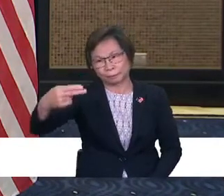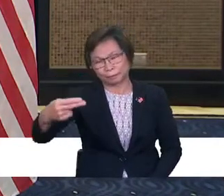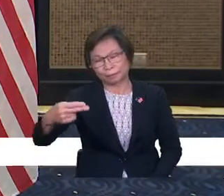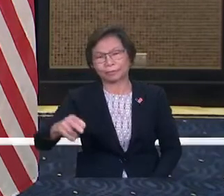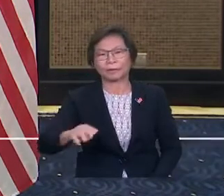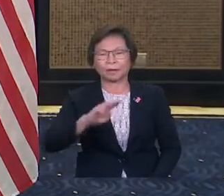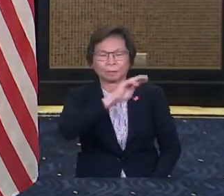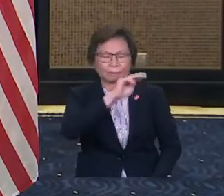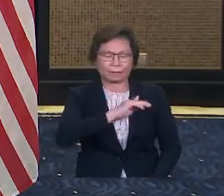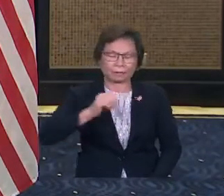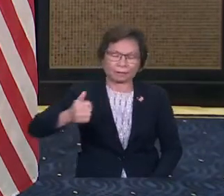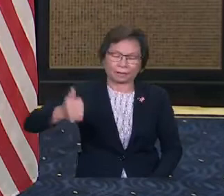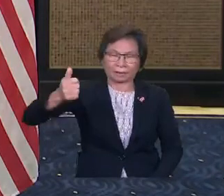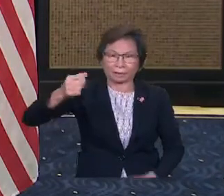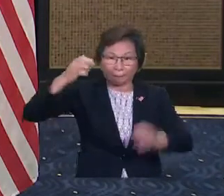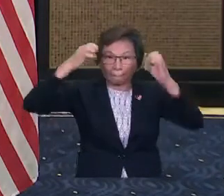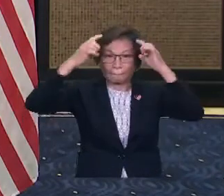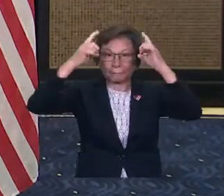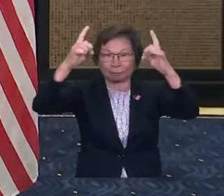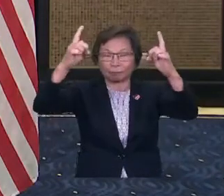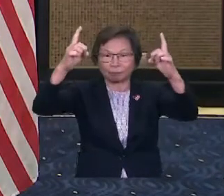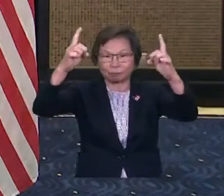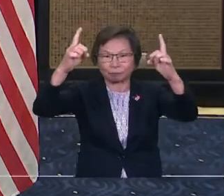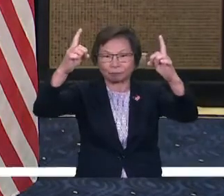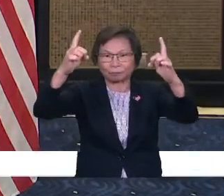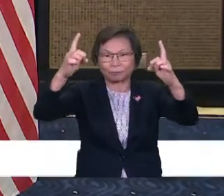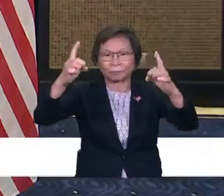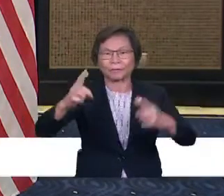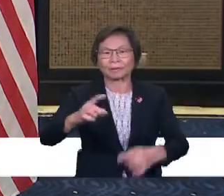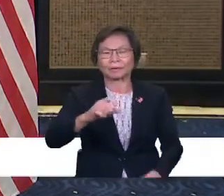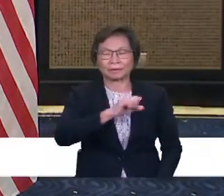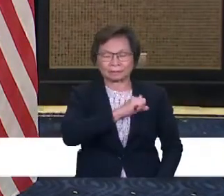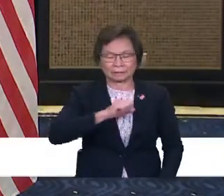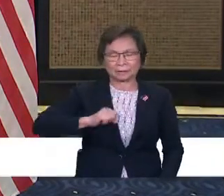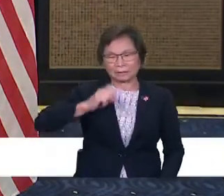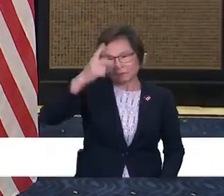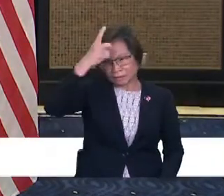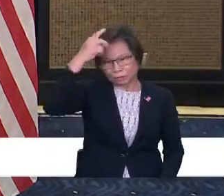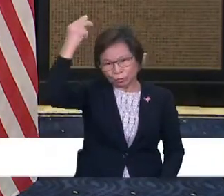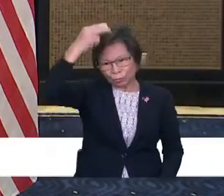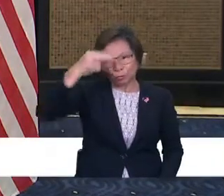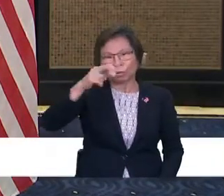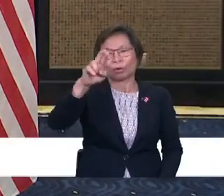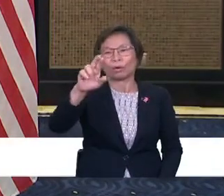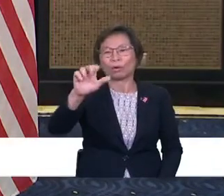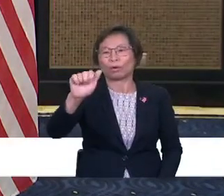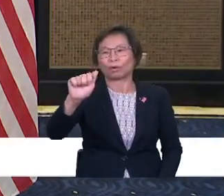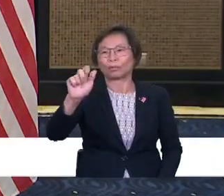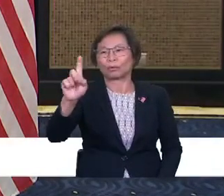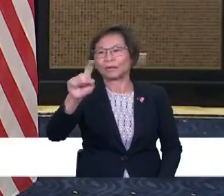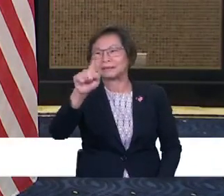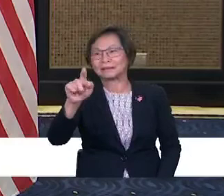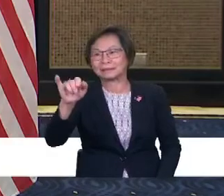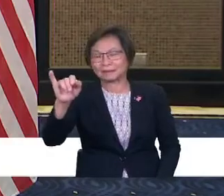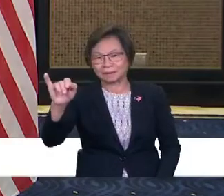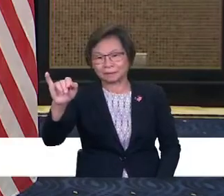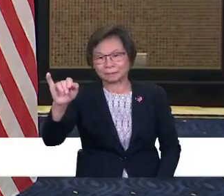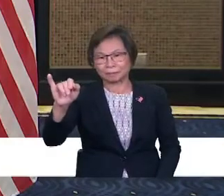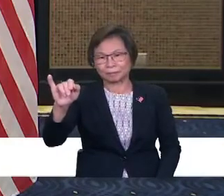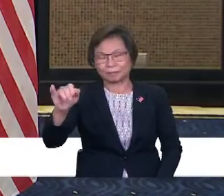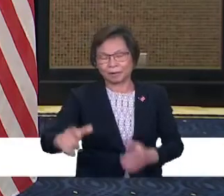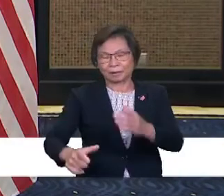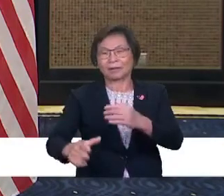Hai menteri kanan pendidikan Hai jamur matsaneta Datuk Haji Muhammad Razi bin Muhamad bin